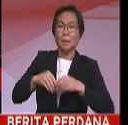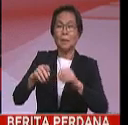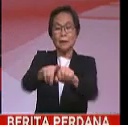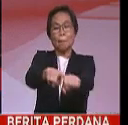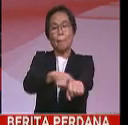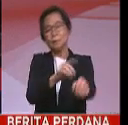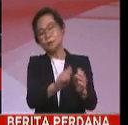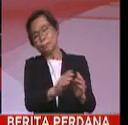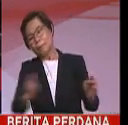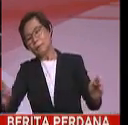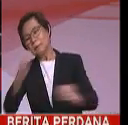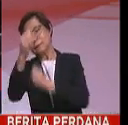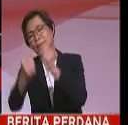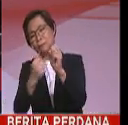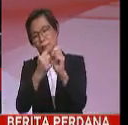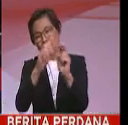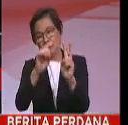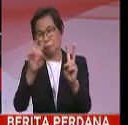ini.